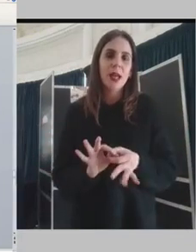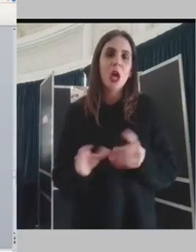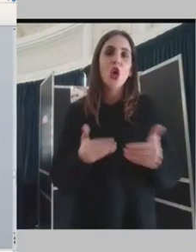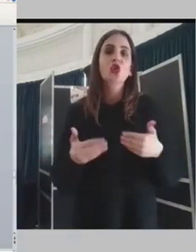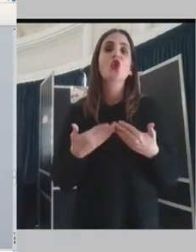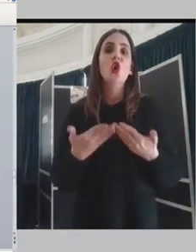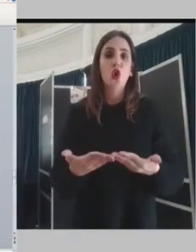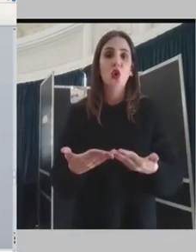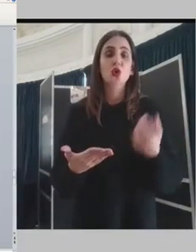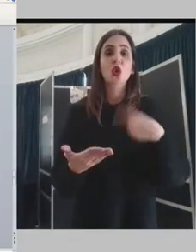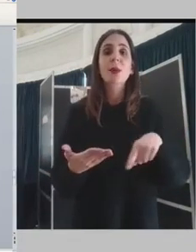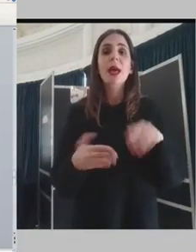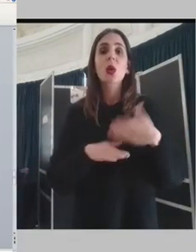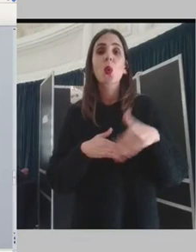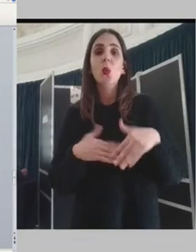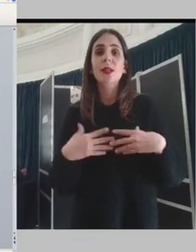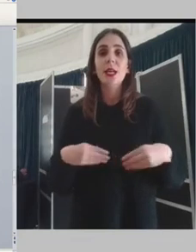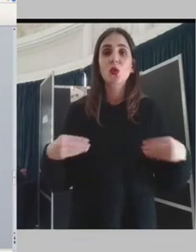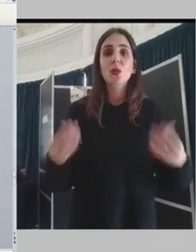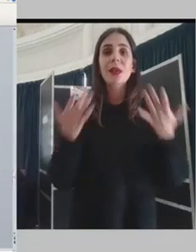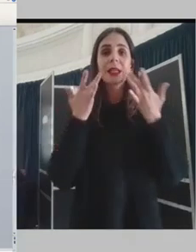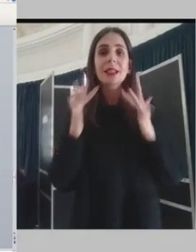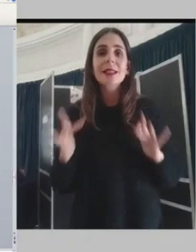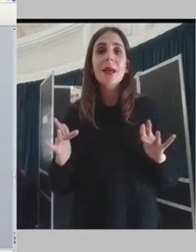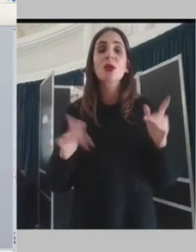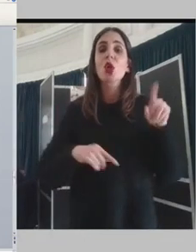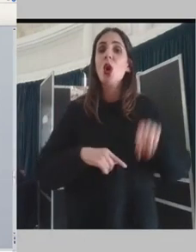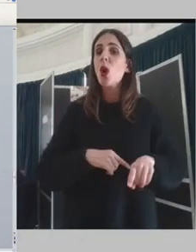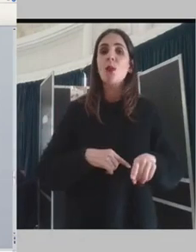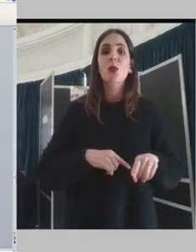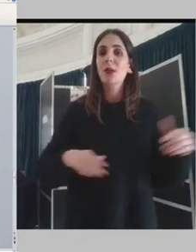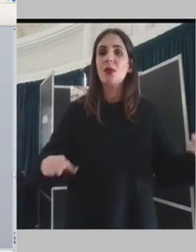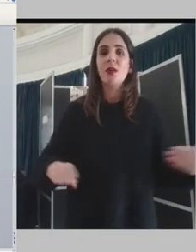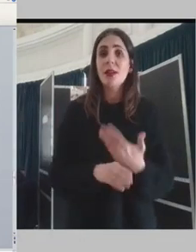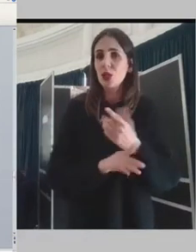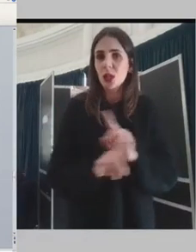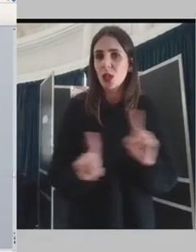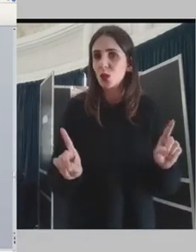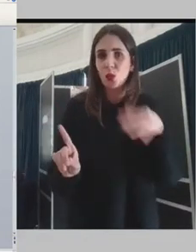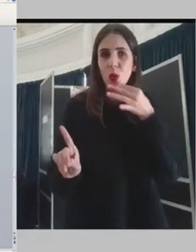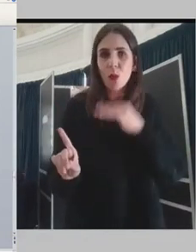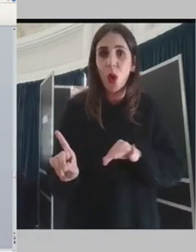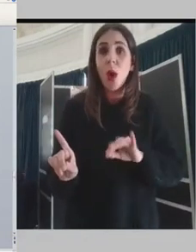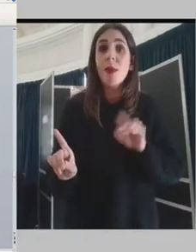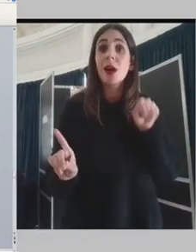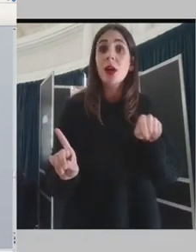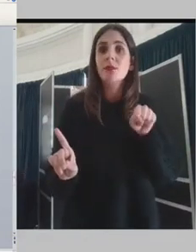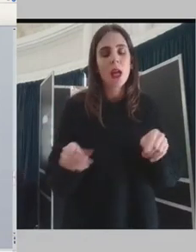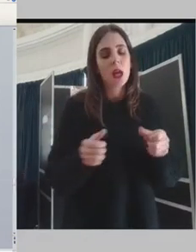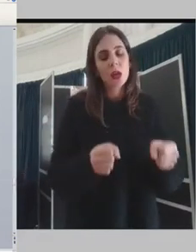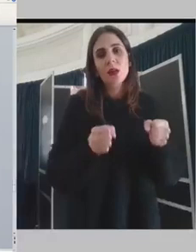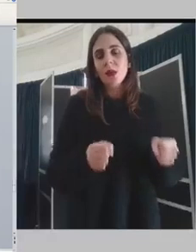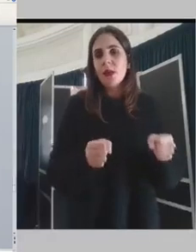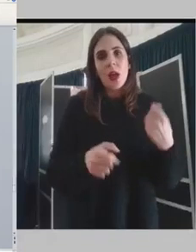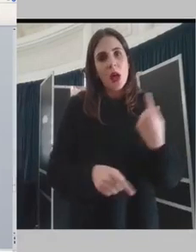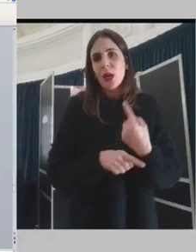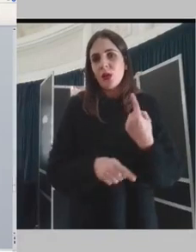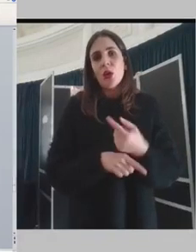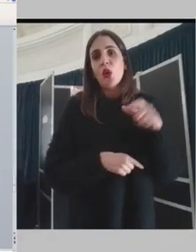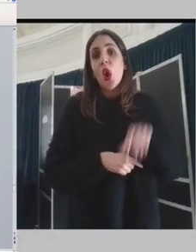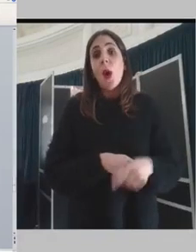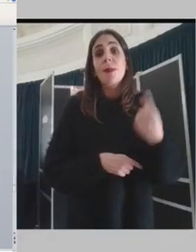sull'utilizzo di strumenti semplici, innocui, ma sicuramente indispensabili per interrompere una